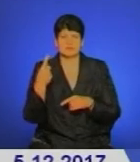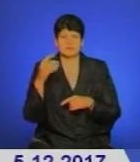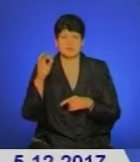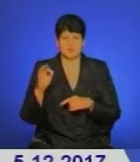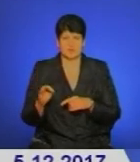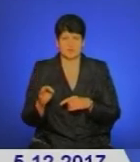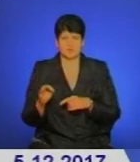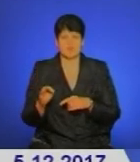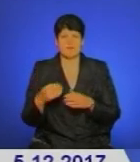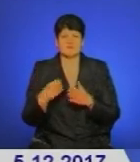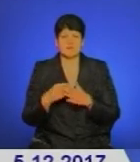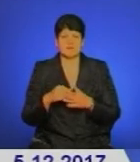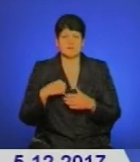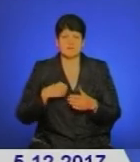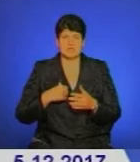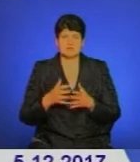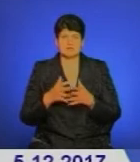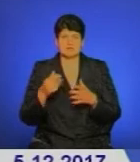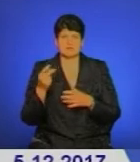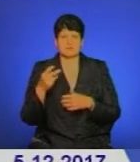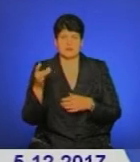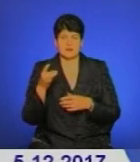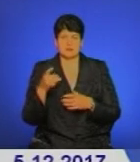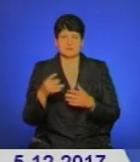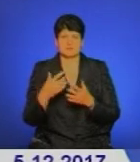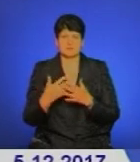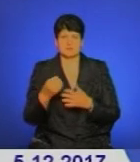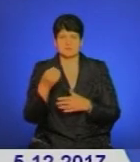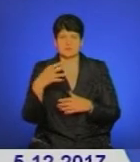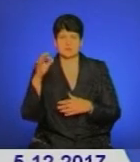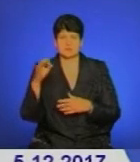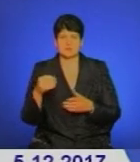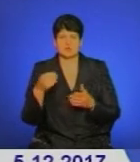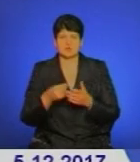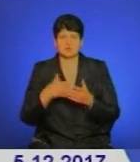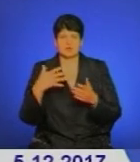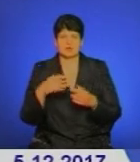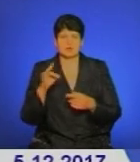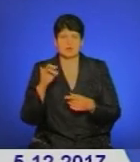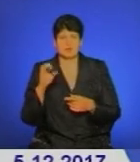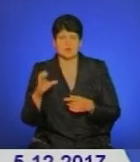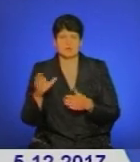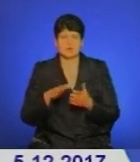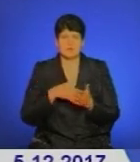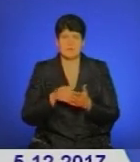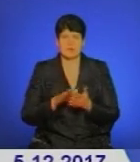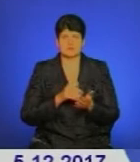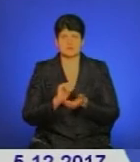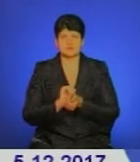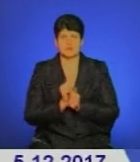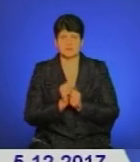31%. Вартість сала збільшилась у півтора рази. Приблизно на 15% подорожчали рис, масло та сир.